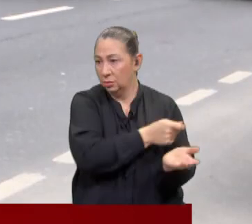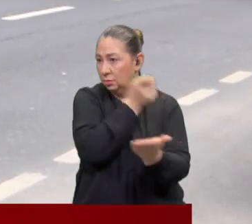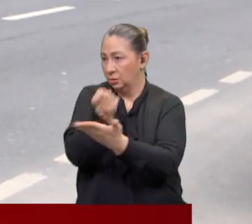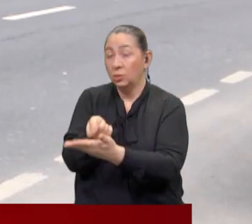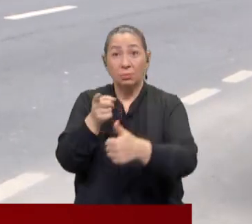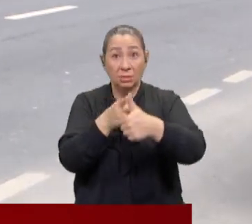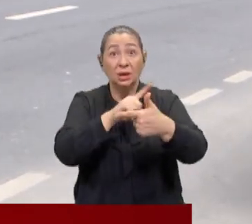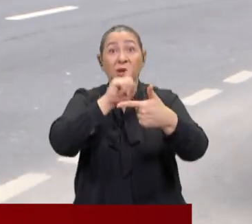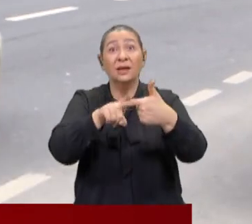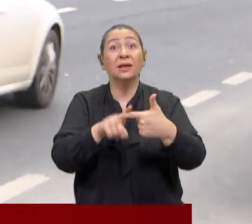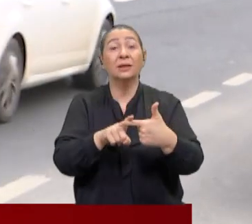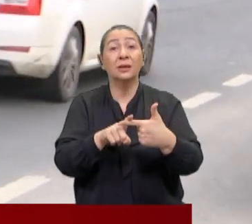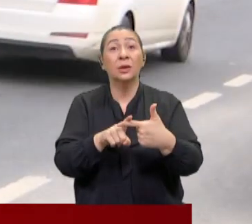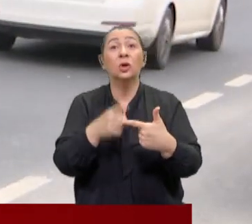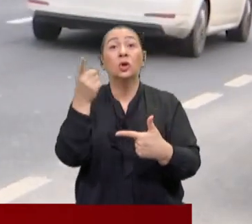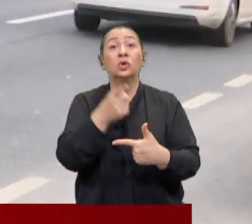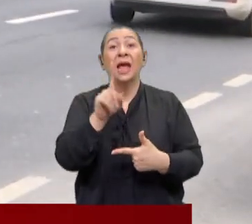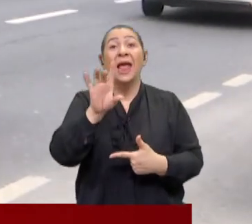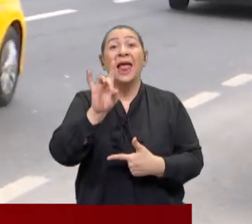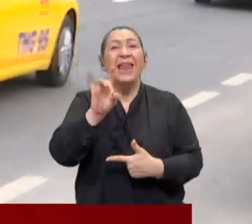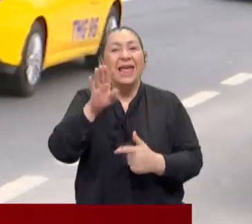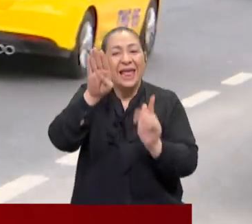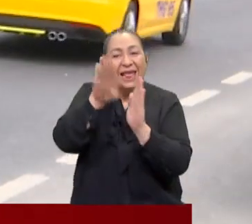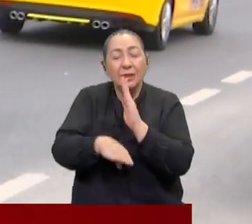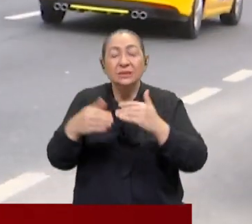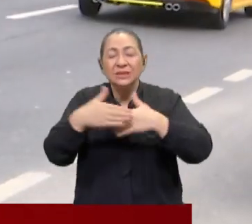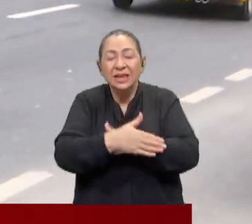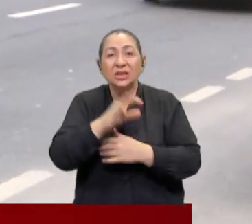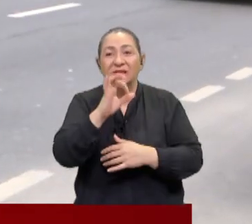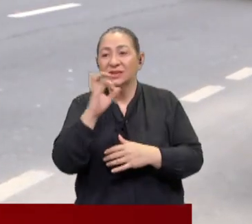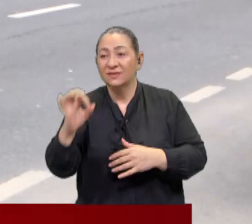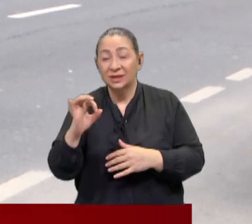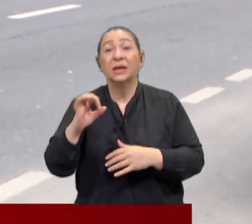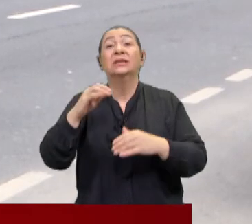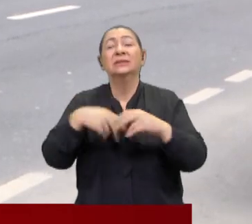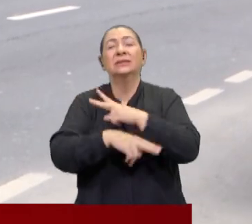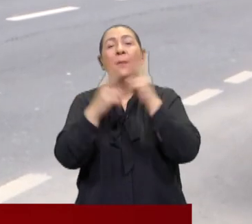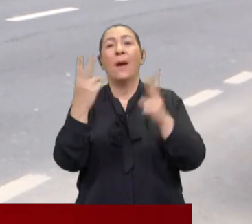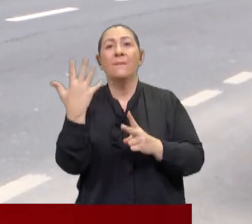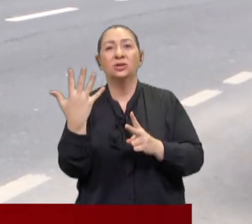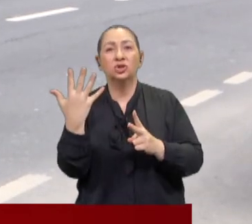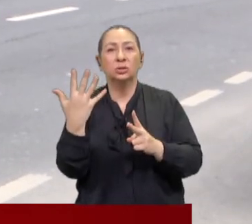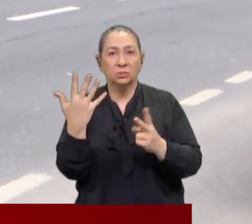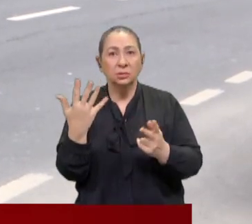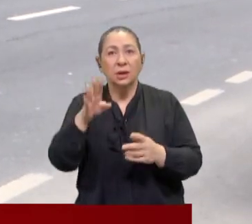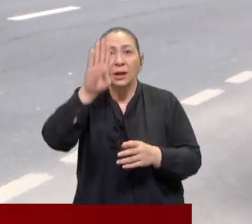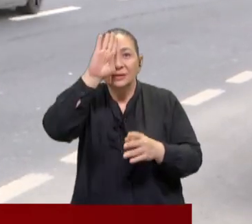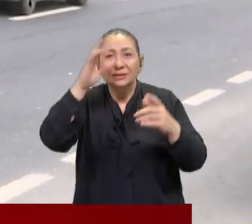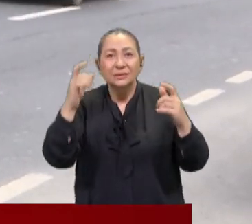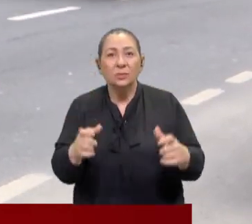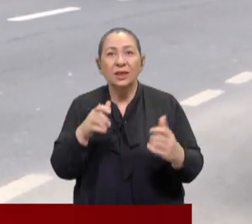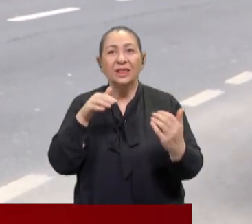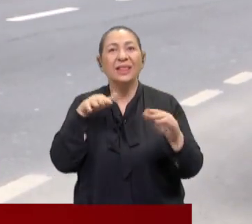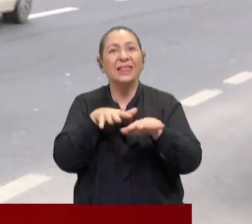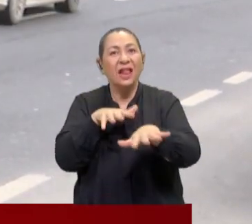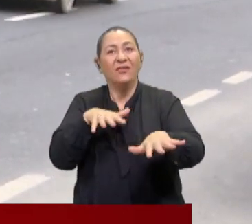Bu bir. İkincisi ise %50 indirim gece 00'dan sabah 5'e kadar geçerli. Yani İstanbul'da